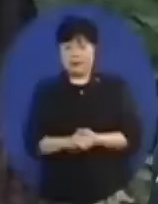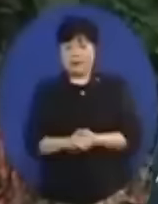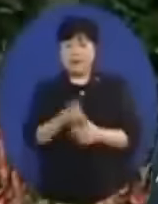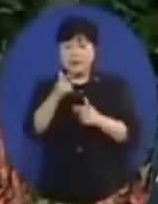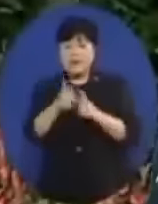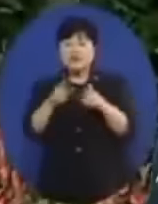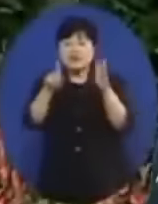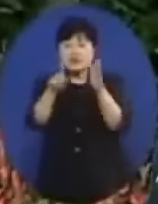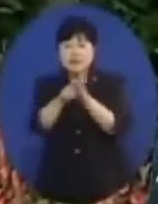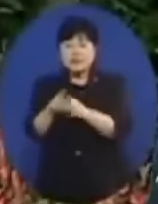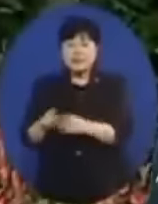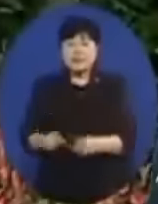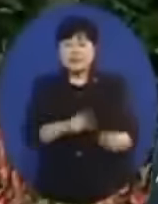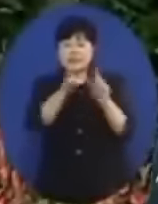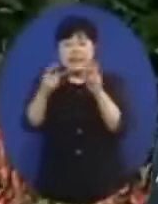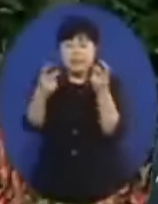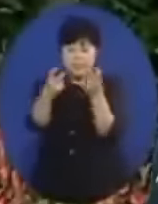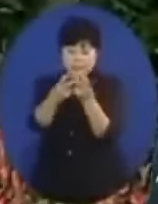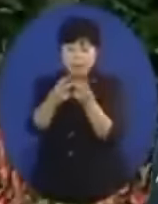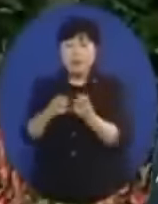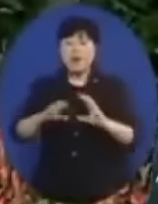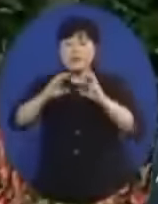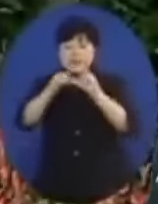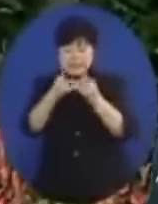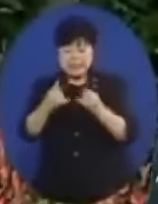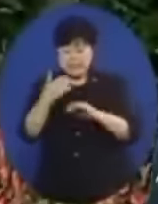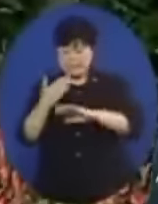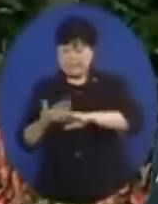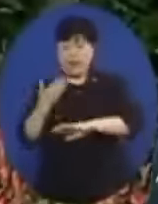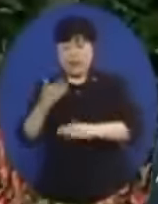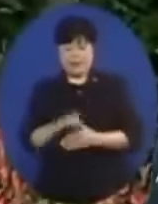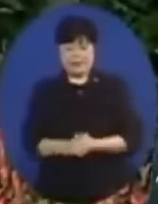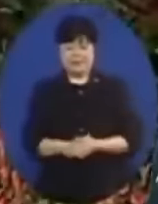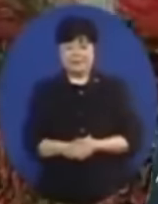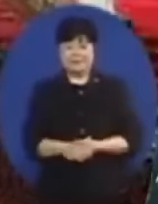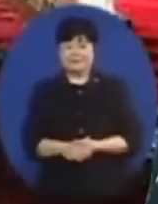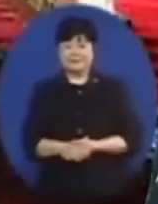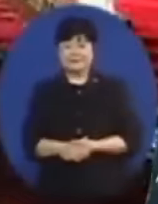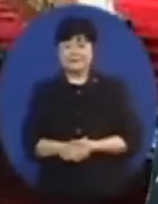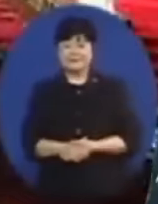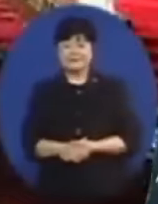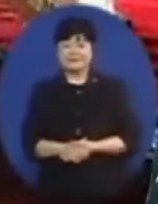그리스도인의 삶의 방식은 이처럼 세상 사람들의 사는 삶과